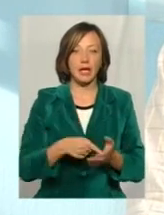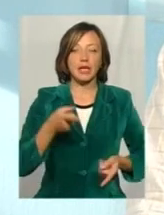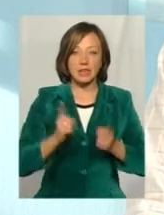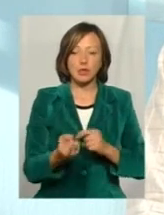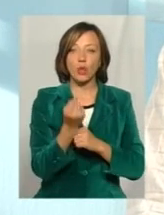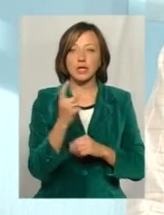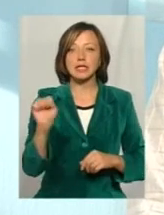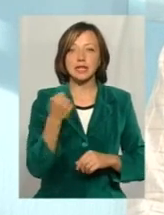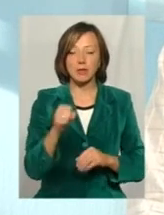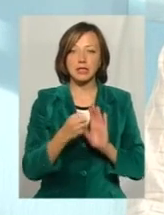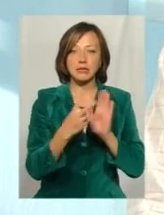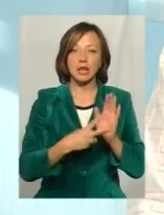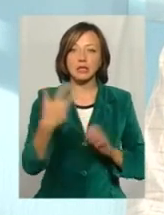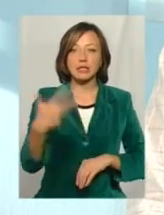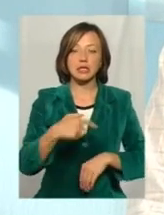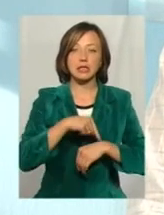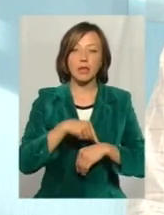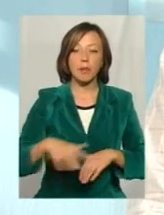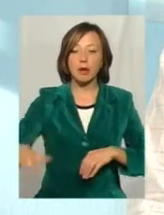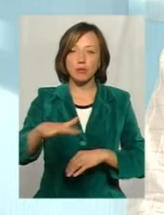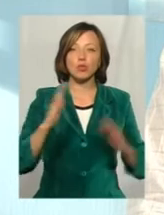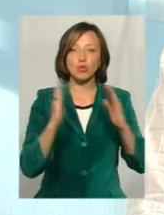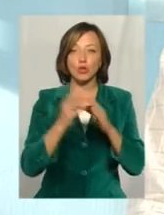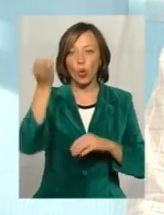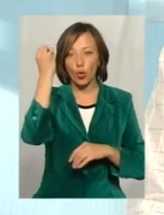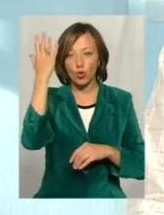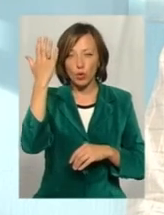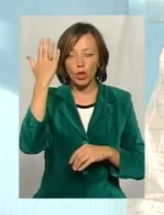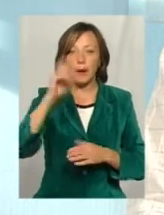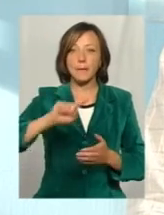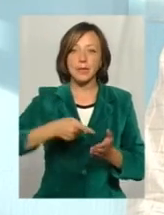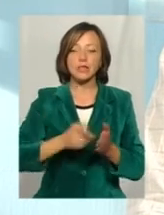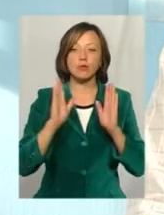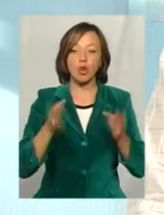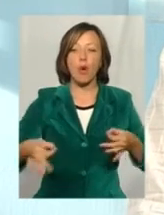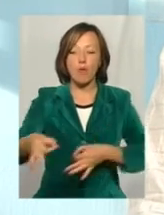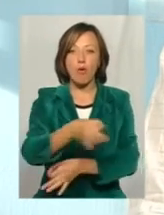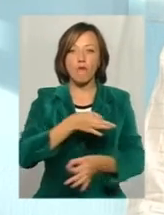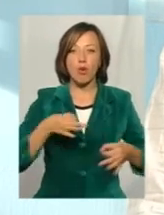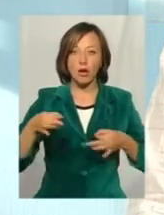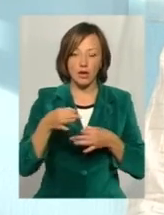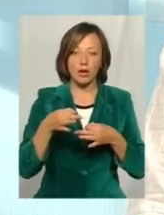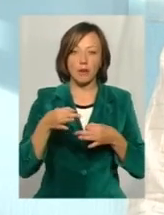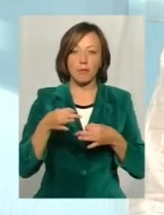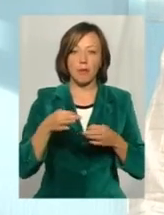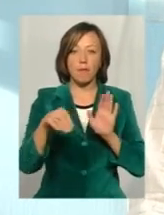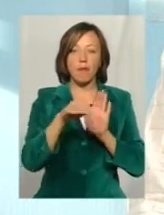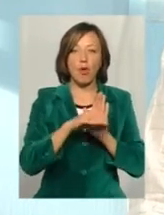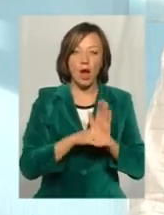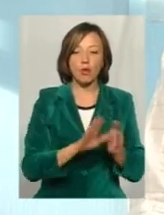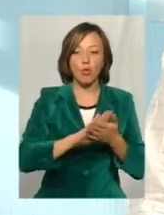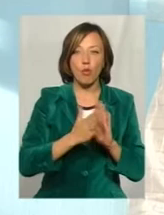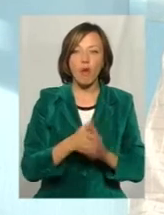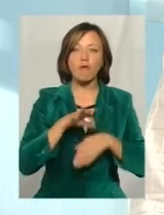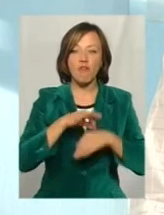11 серпня на 17:30 в приміщенні Будинку культури буде обговорення порядку і умов